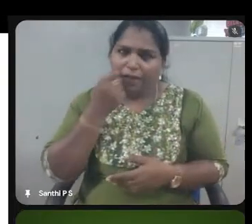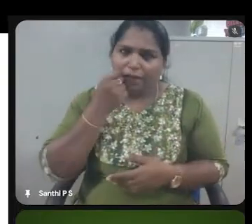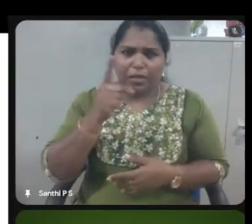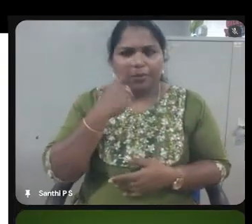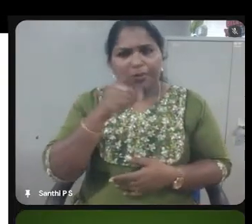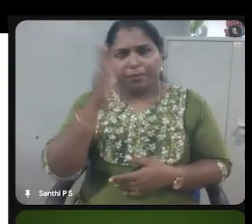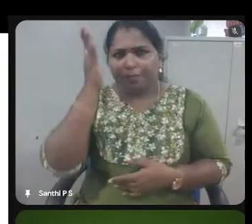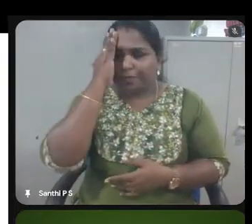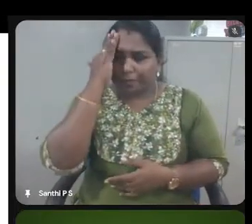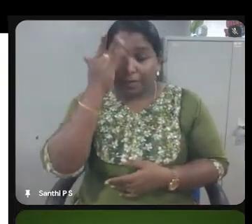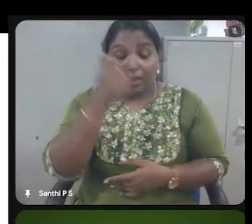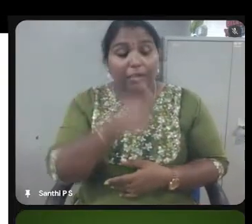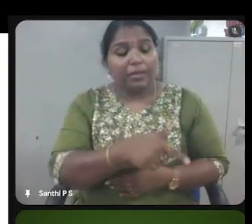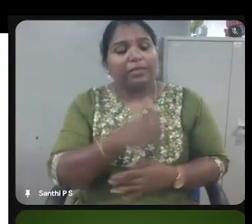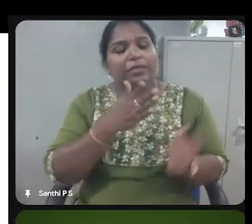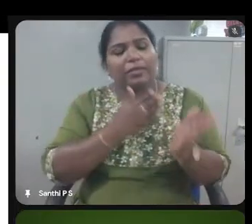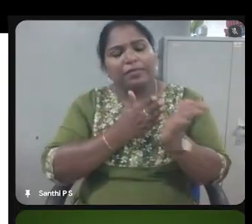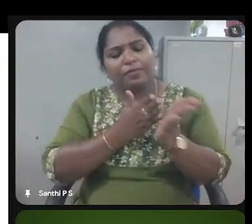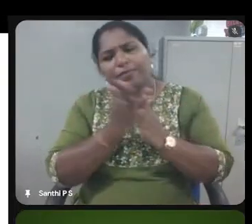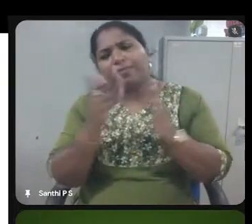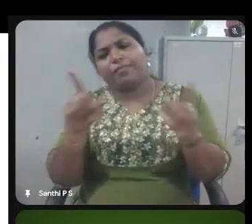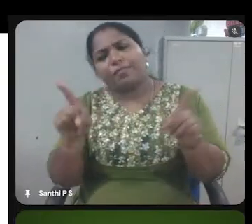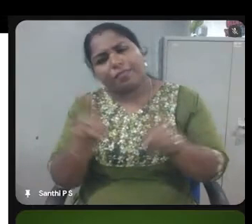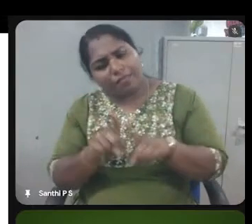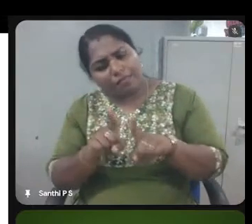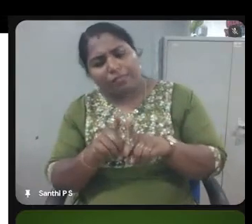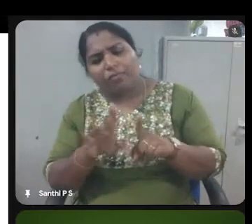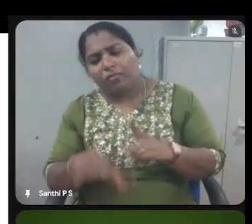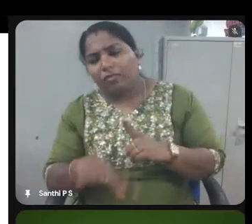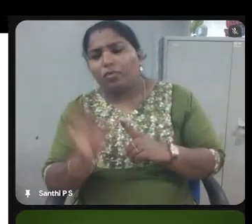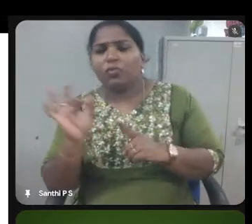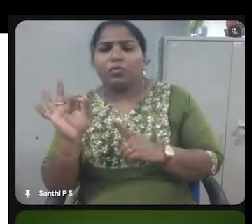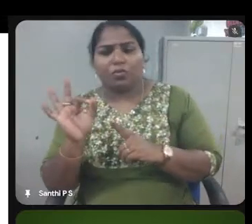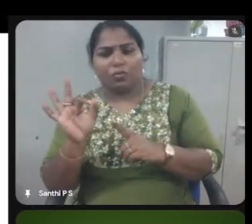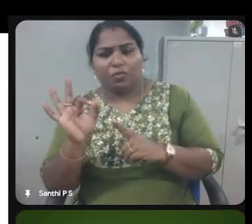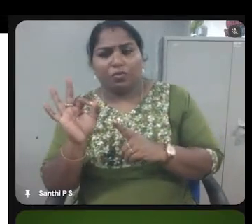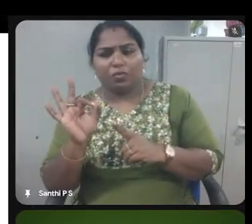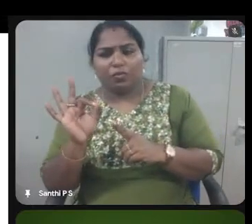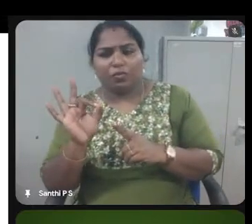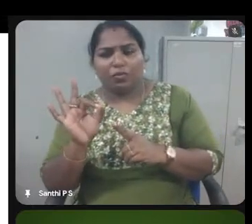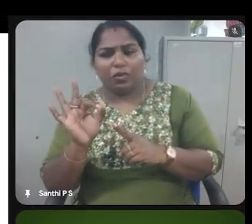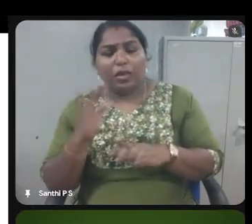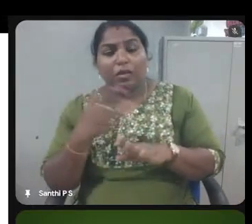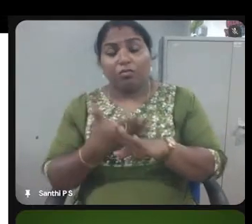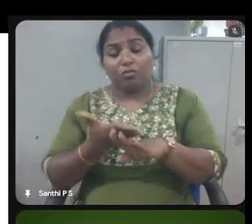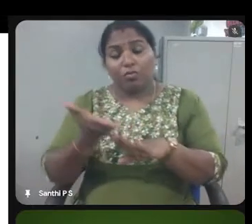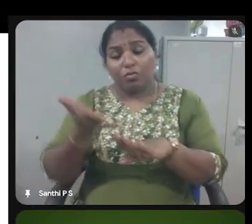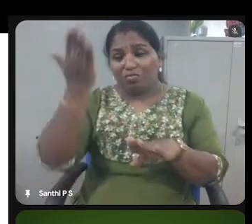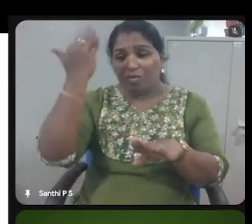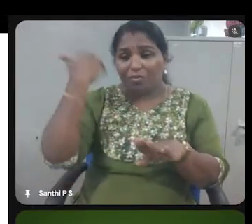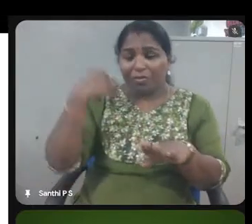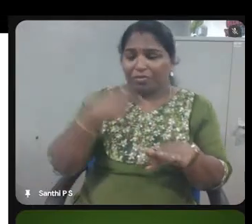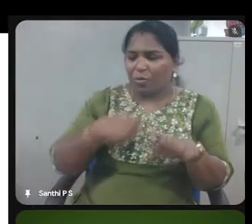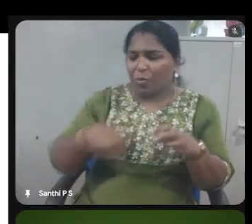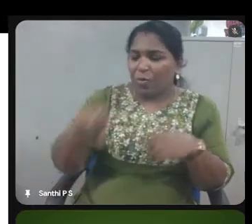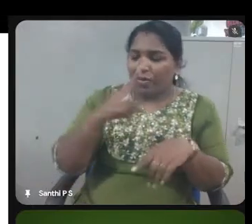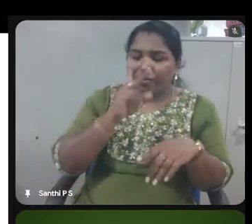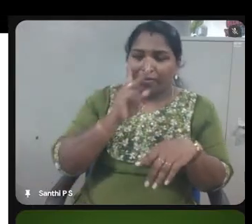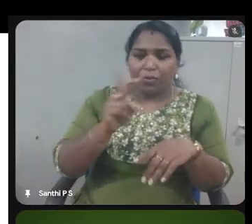അപ്പം അതിനനുസരിച്ചിട്ടുള്ള കണ്ടന്റ്, കാരണം നമുക്ക് ഇപ്പോഴല്ല, നേരത്തെ മുൻപൊക്കെ നമ്മൾ കാണുന്ന ഒരു കാര്യം,